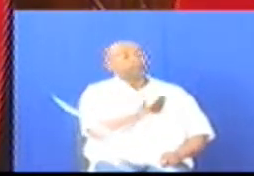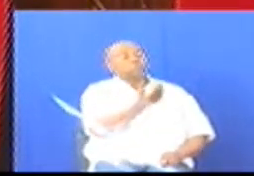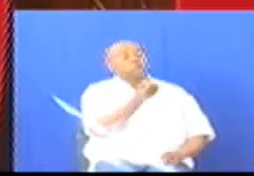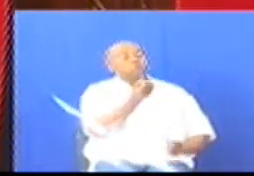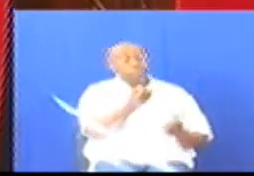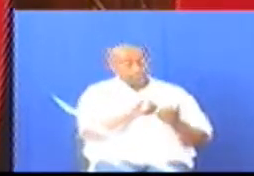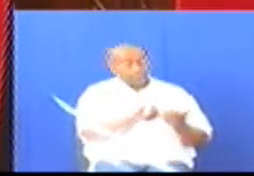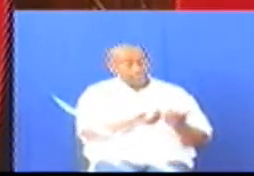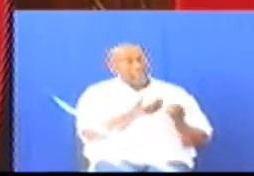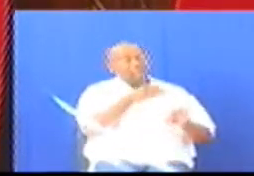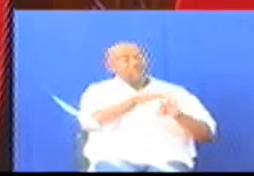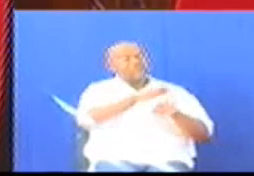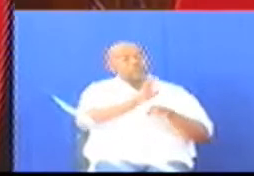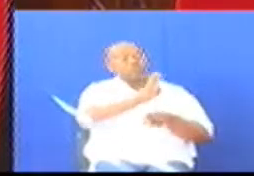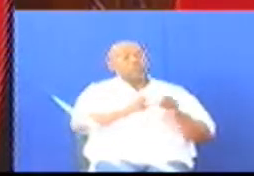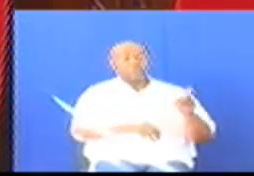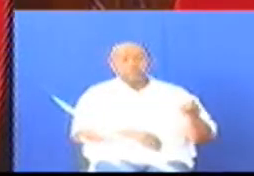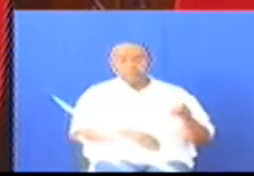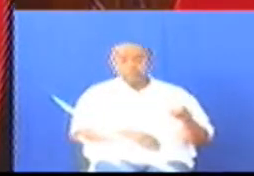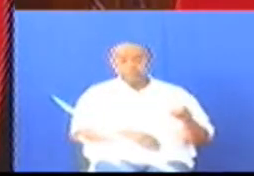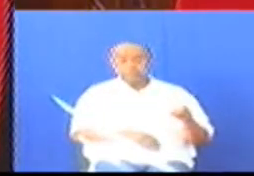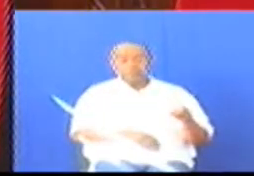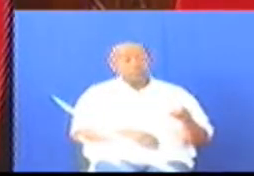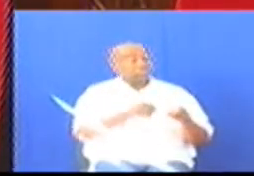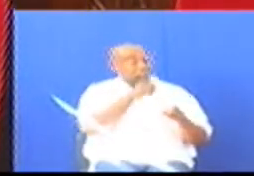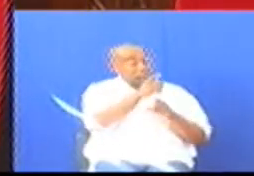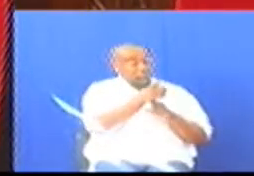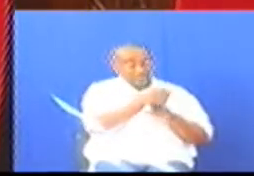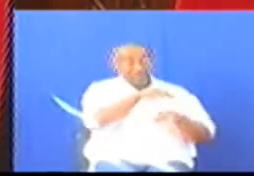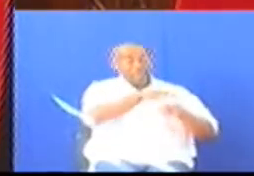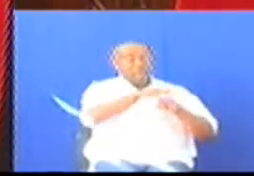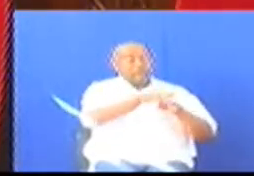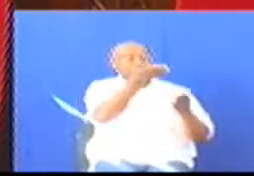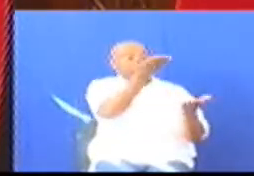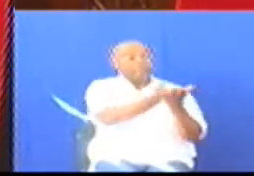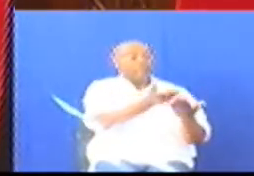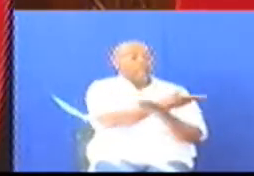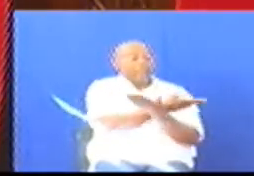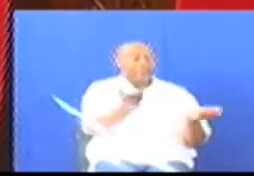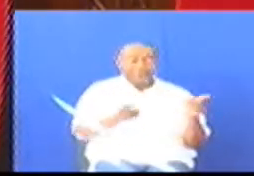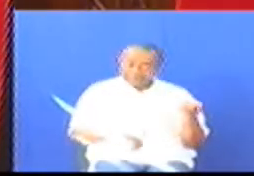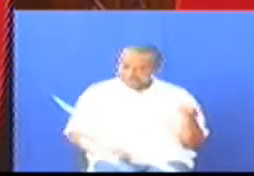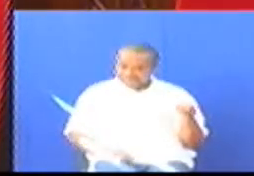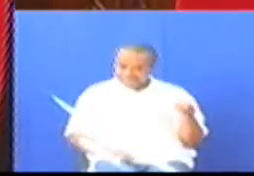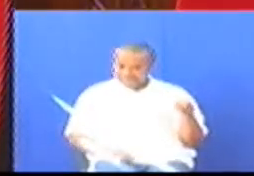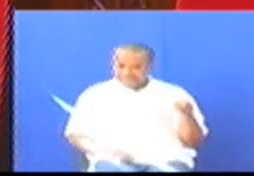kutoa vielelezo juu ya jambo hili hawakuweza kuviwasilisha vielelezo hivi.